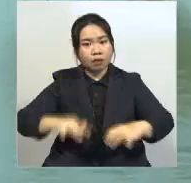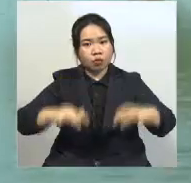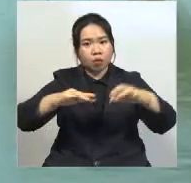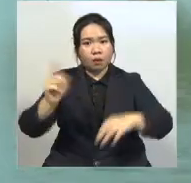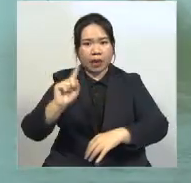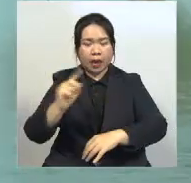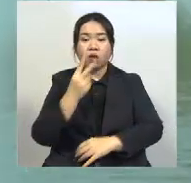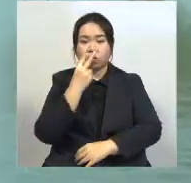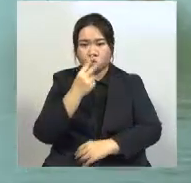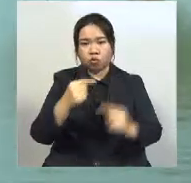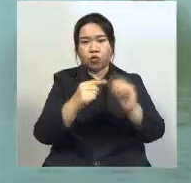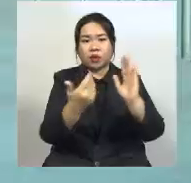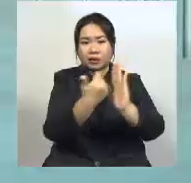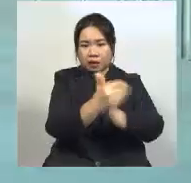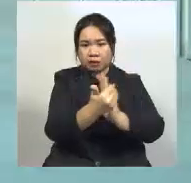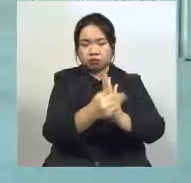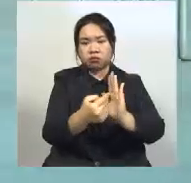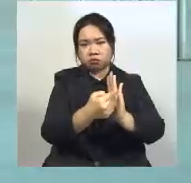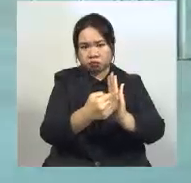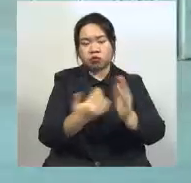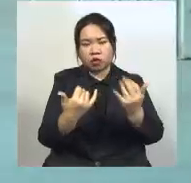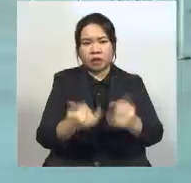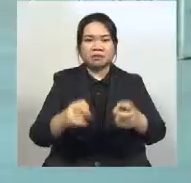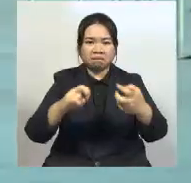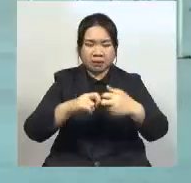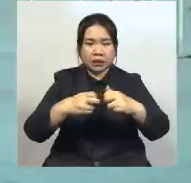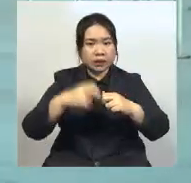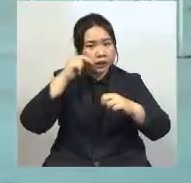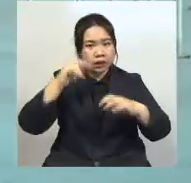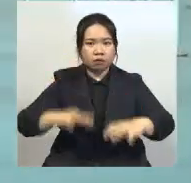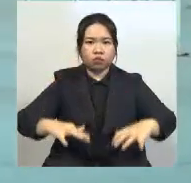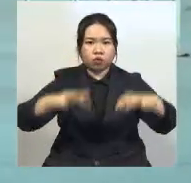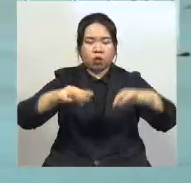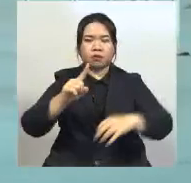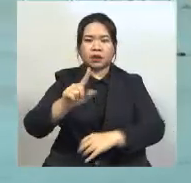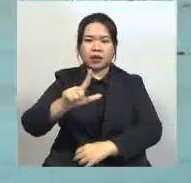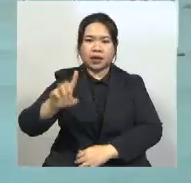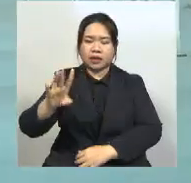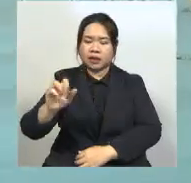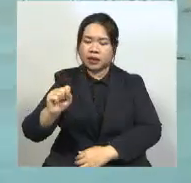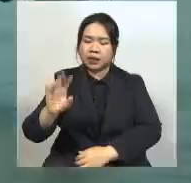างเริ่มจากพื้นที่ภาคอีสานค่ะตอนนี้มีพื้นที่ที่ประสบอุทกภัย